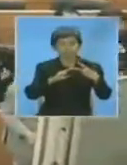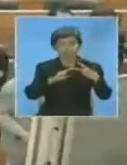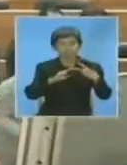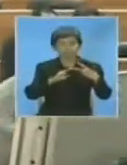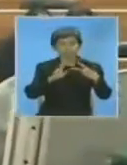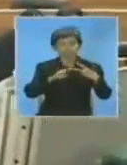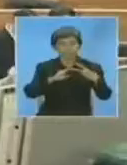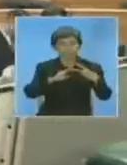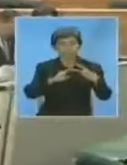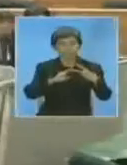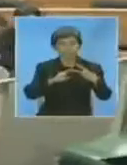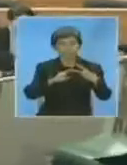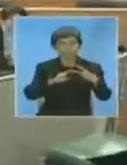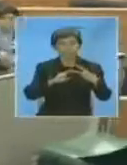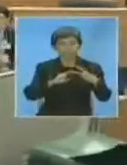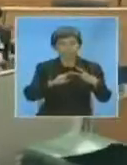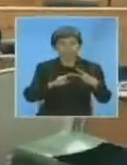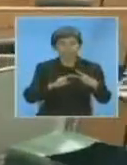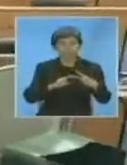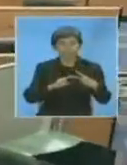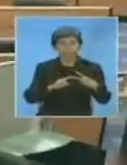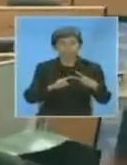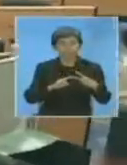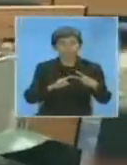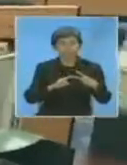สุรชัย